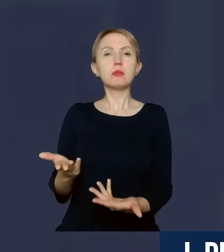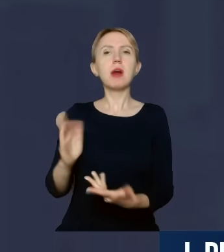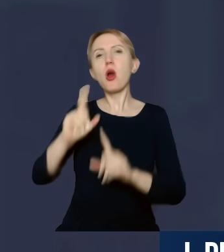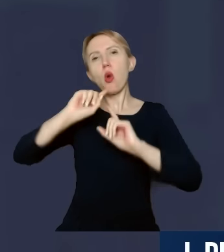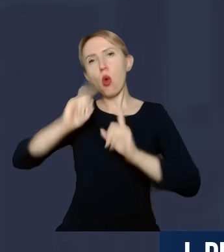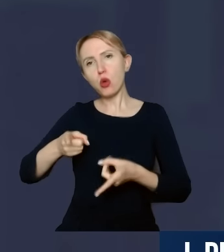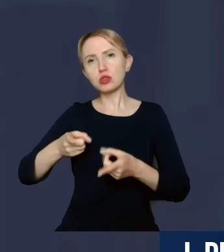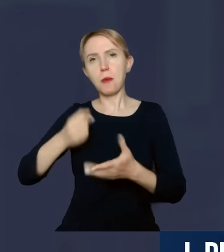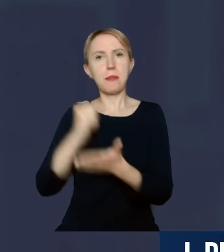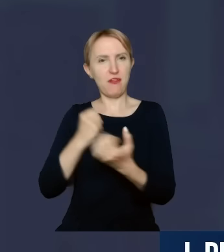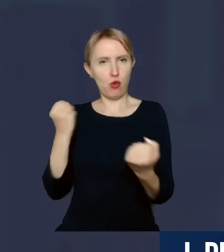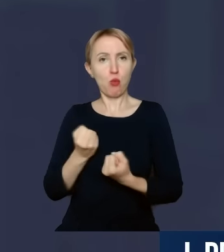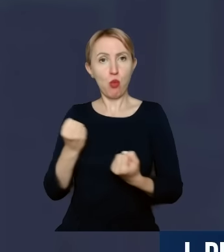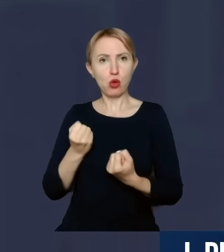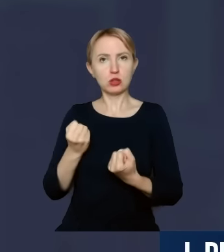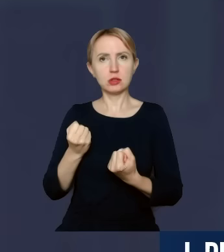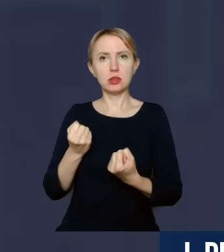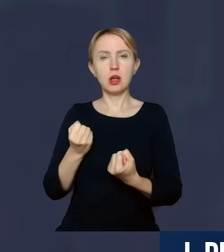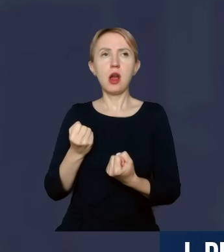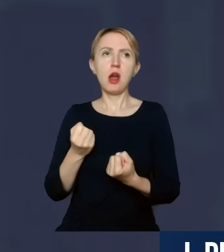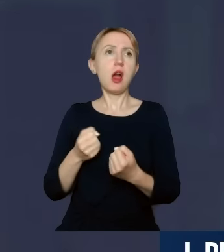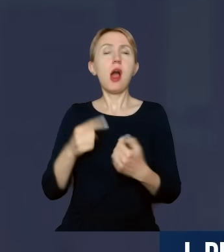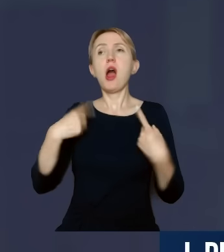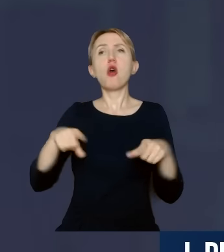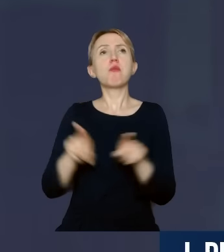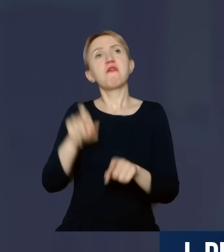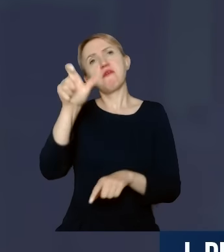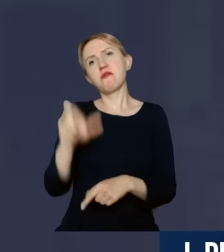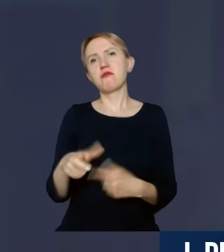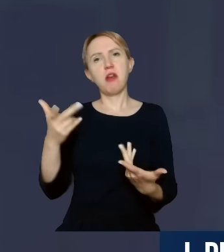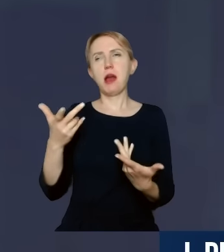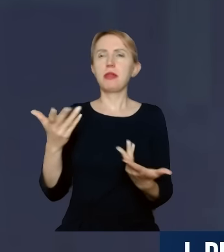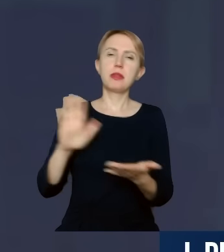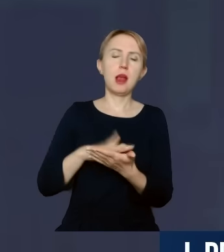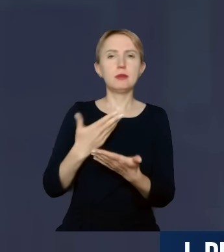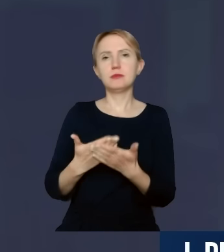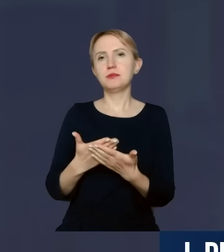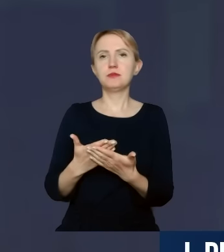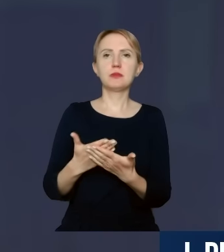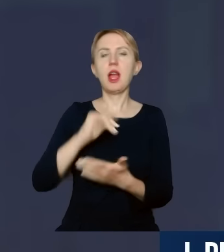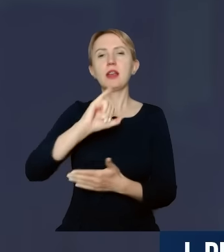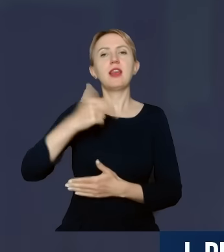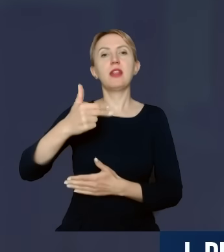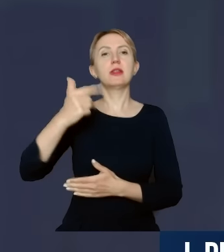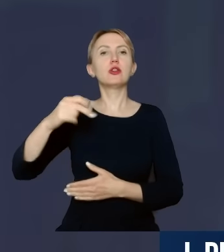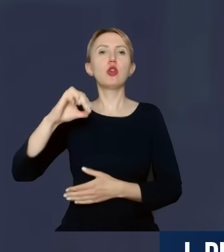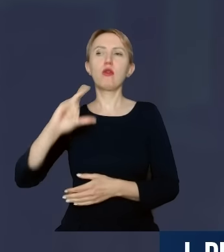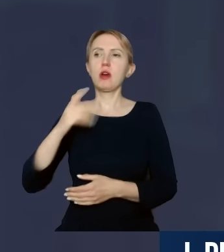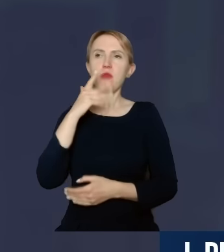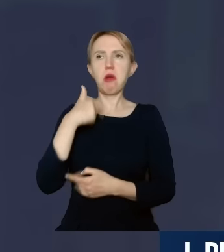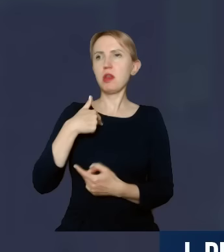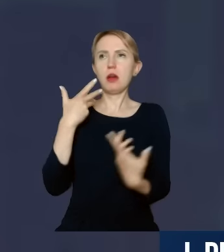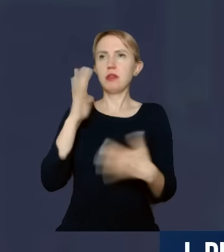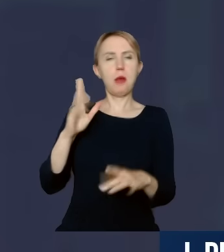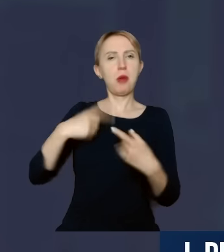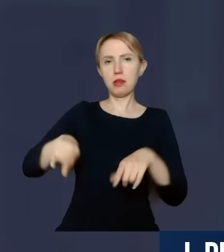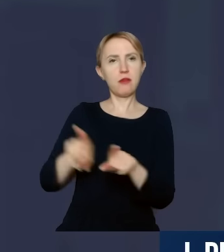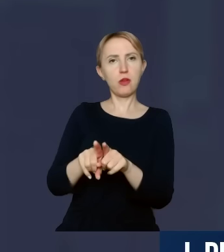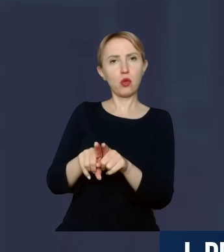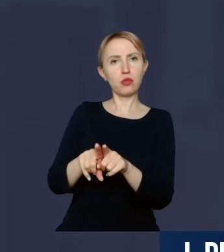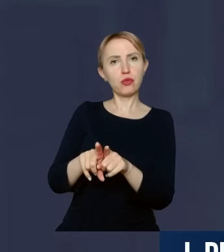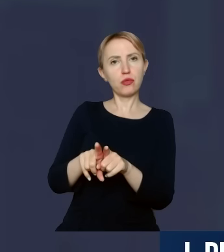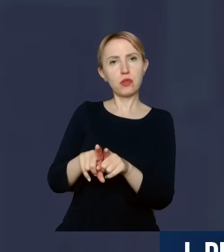będzie prawomocne, a pan tam, nie wiem, Jan Nowak powie, a ja nie zamierzam w ogóle tego wykonywać. Po